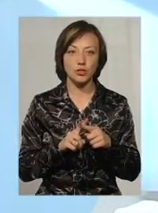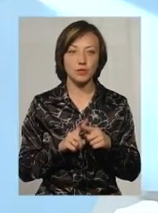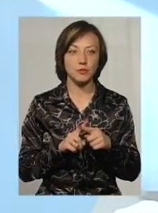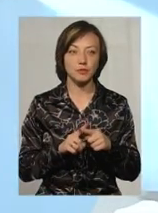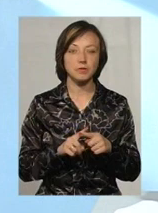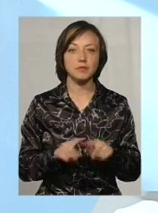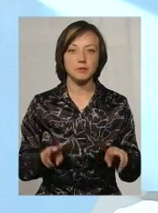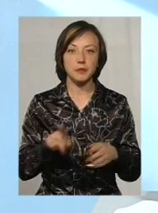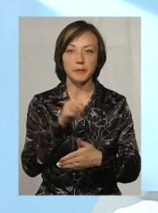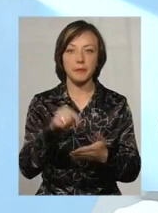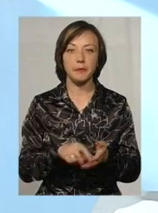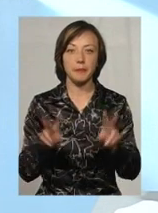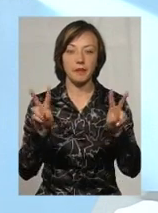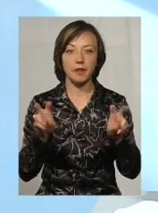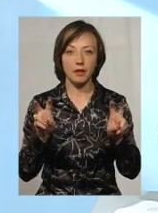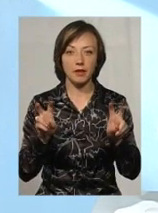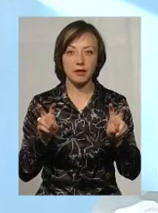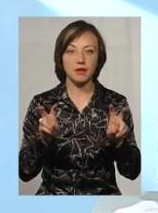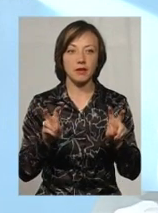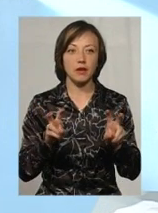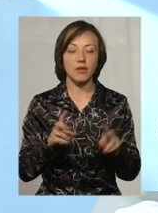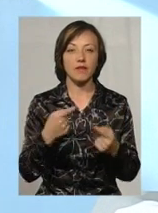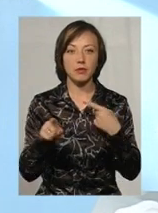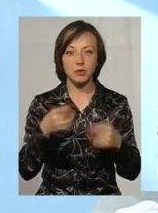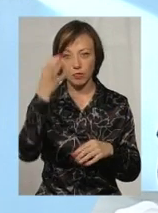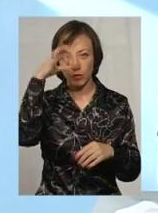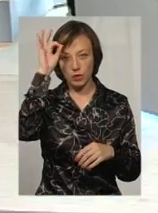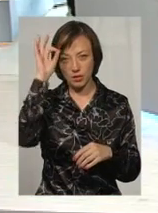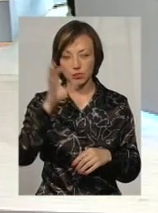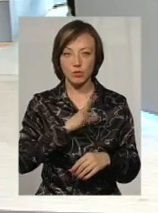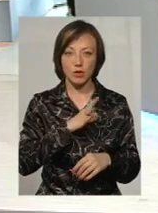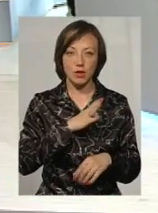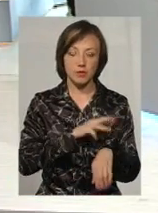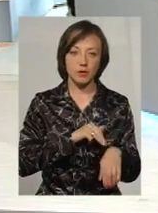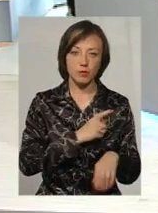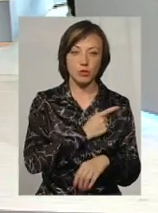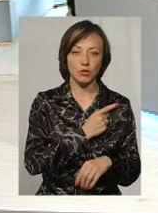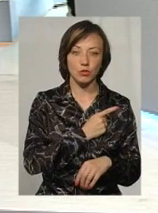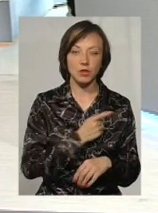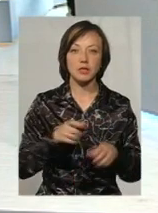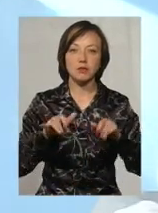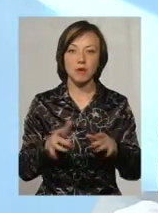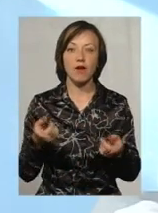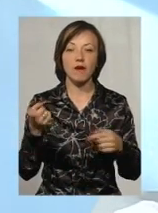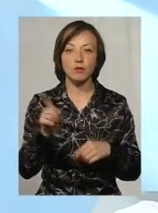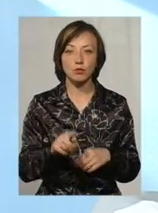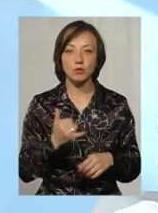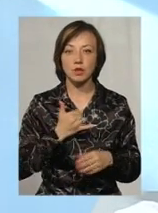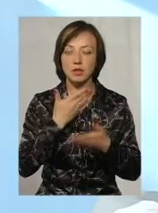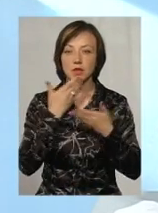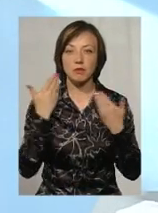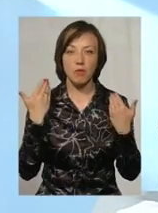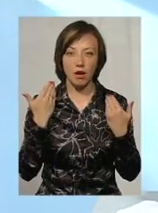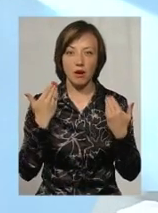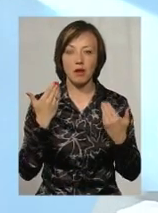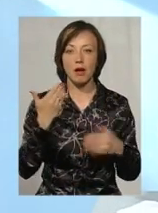Це якраз відмінність поліції, яка була, міліції, яка була, і патрульної поліції. Справа в тому, що в нас немає патрульної поліції